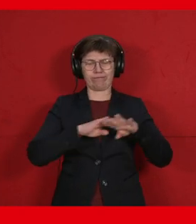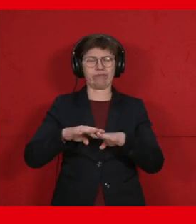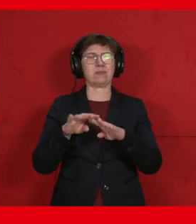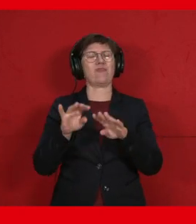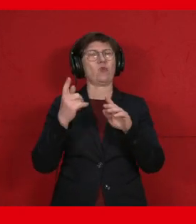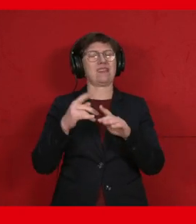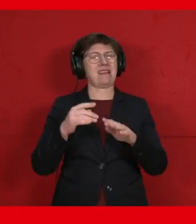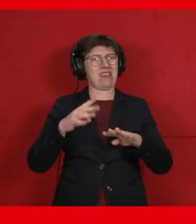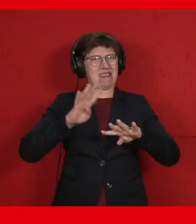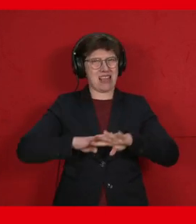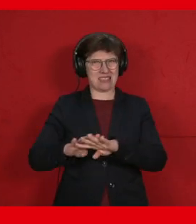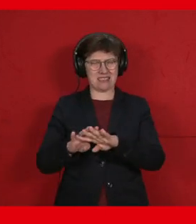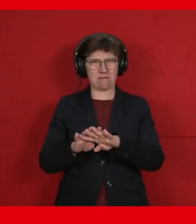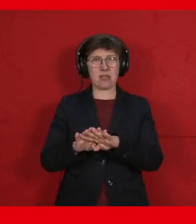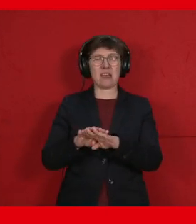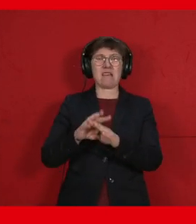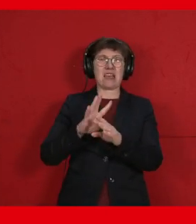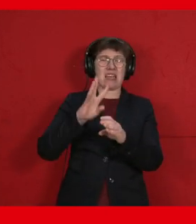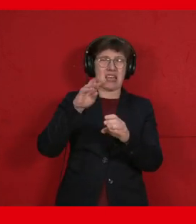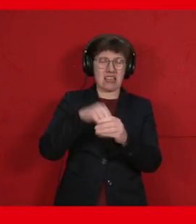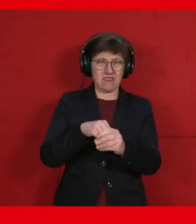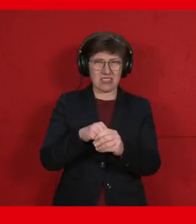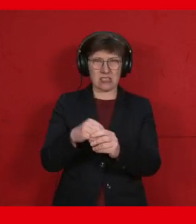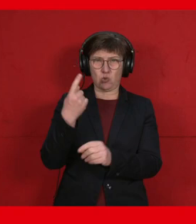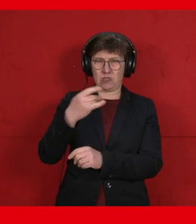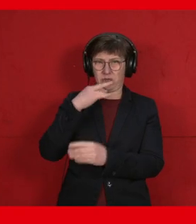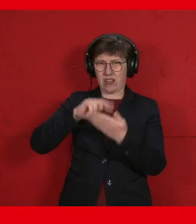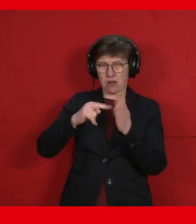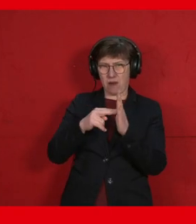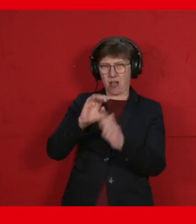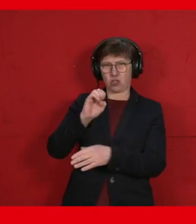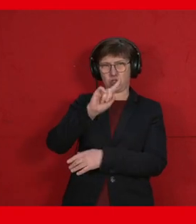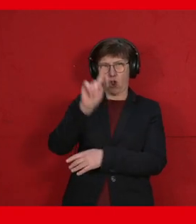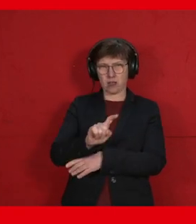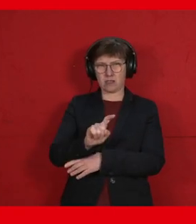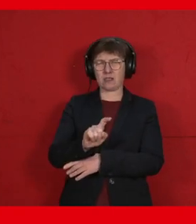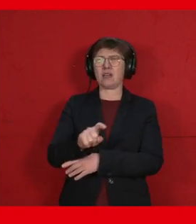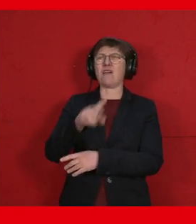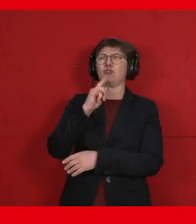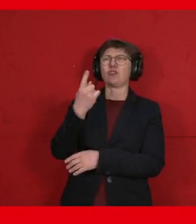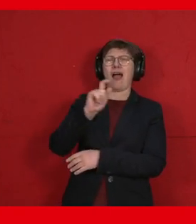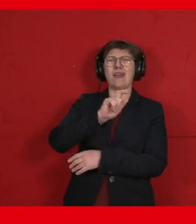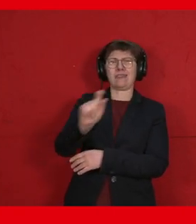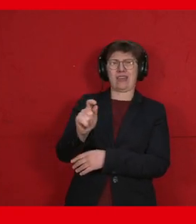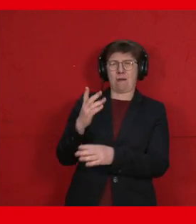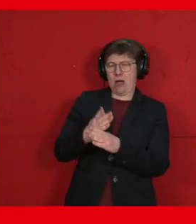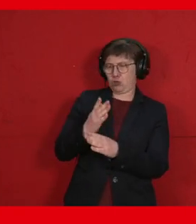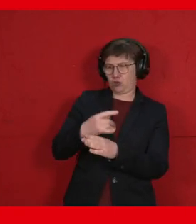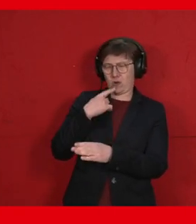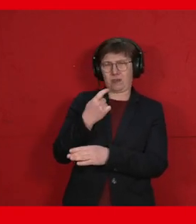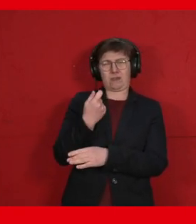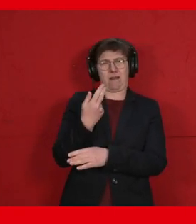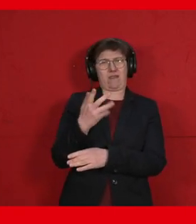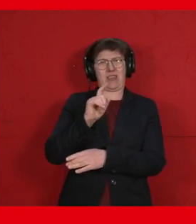ganz wesentliche Sache. Investitionen, Olaf Scholz, da haben Sie ja auch viel vor. Ja, will aber einen Satz unterstreichen, der hier schon mal